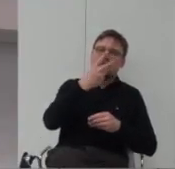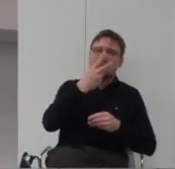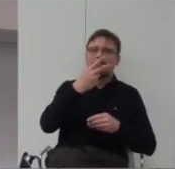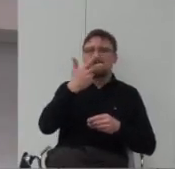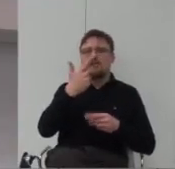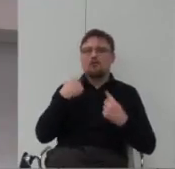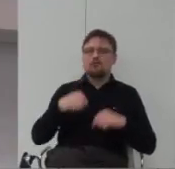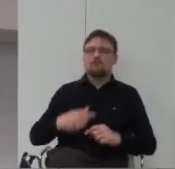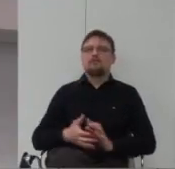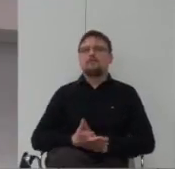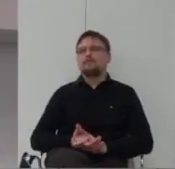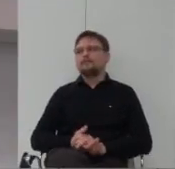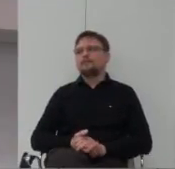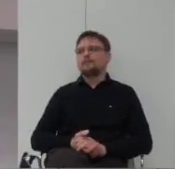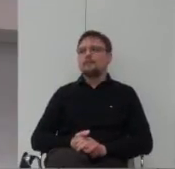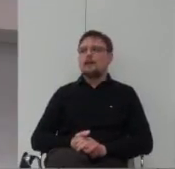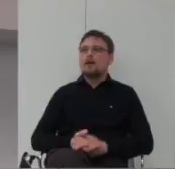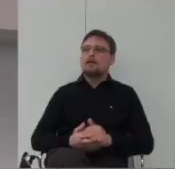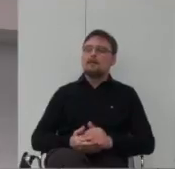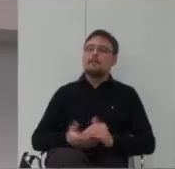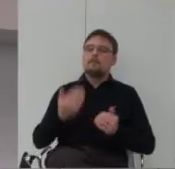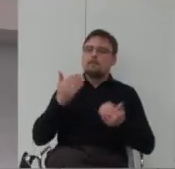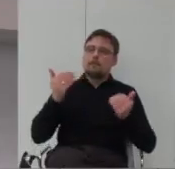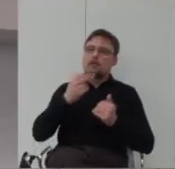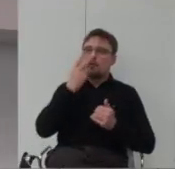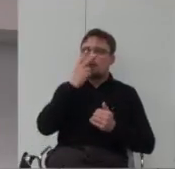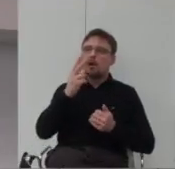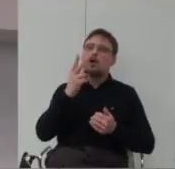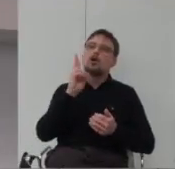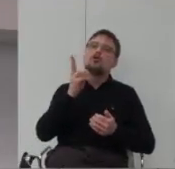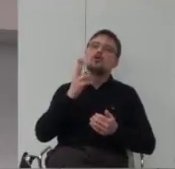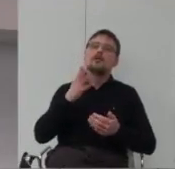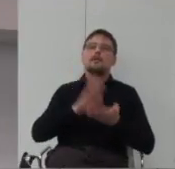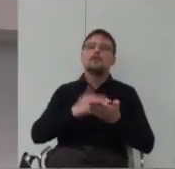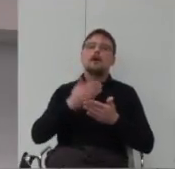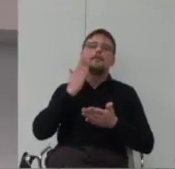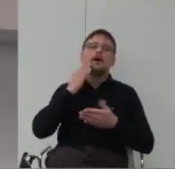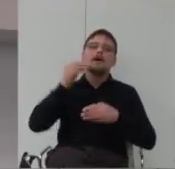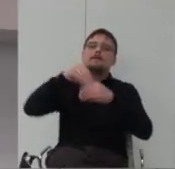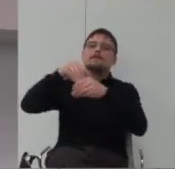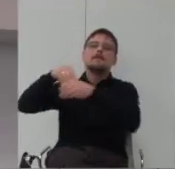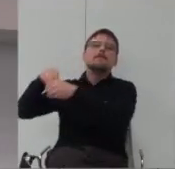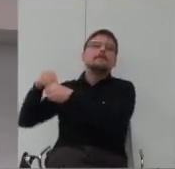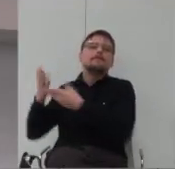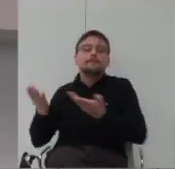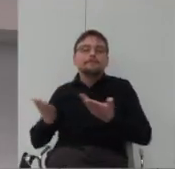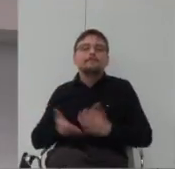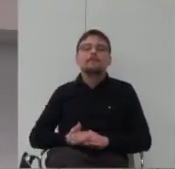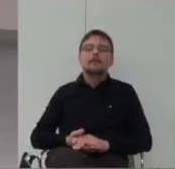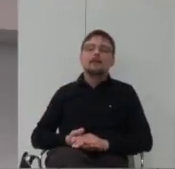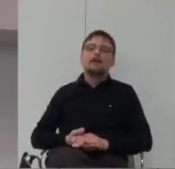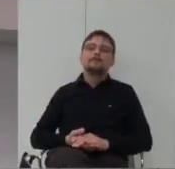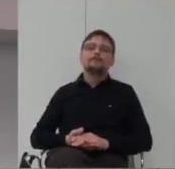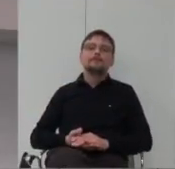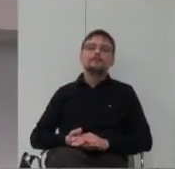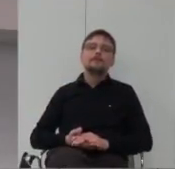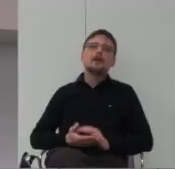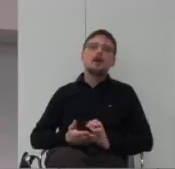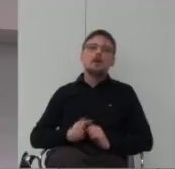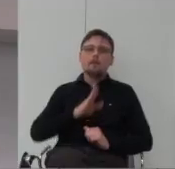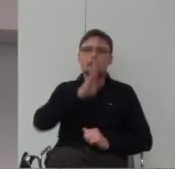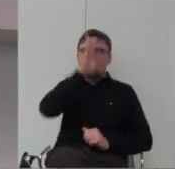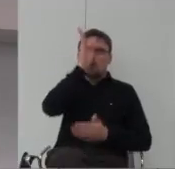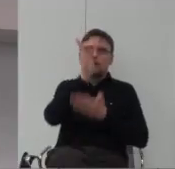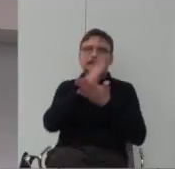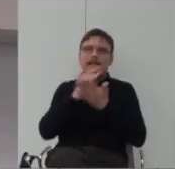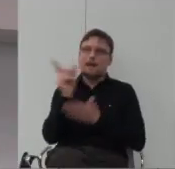dwójpółpokojowe, które zajmują jedna, dwie, trzy osoby. Po lewo i po prawo możemy tutaj zobaczyć, kto zajmuje